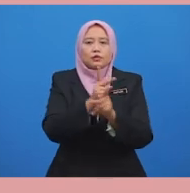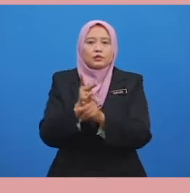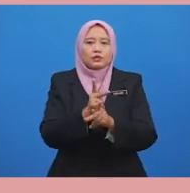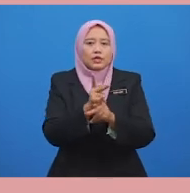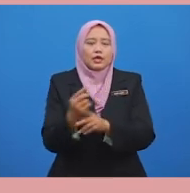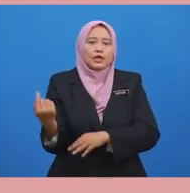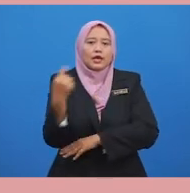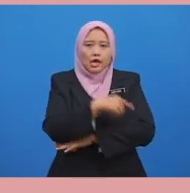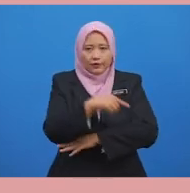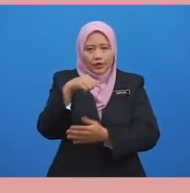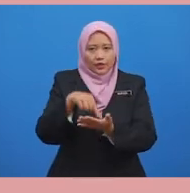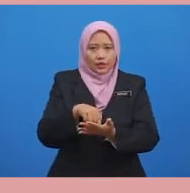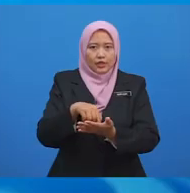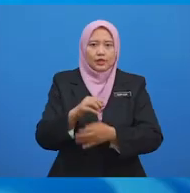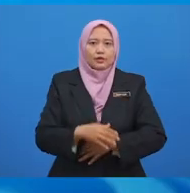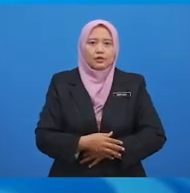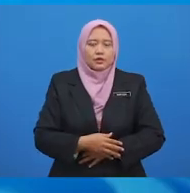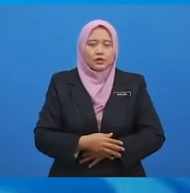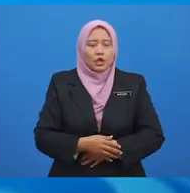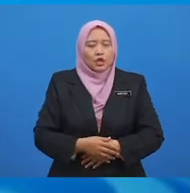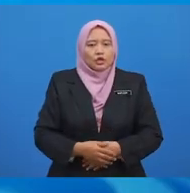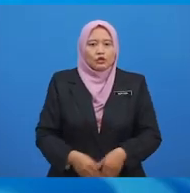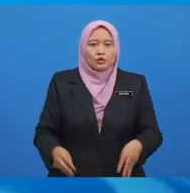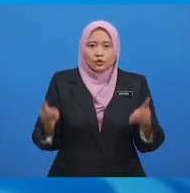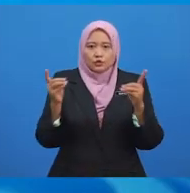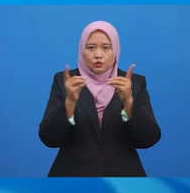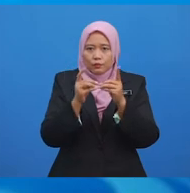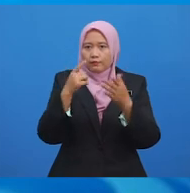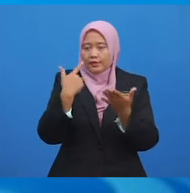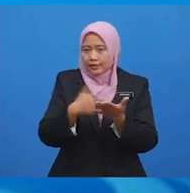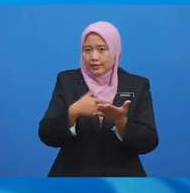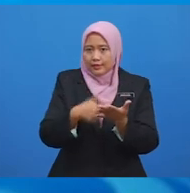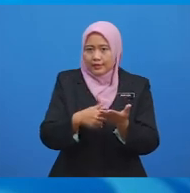belajar pada hari ini. Jumpa lagi di sesi